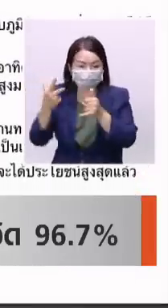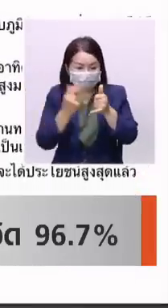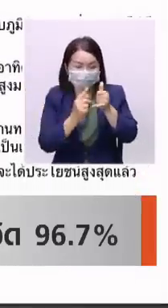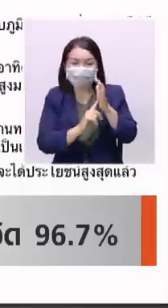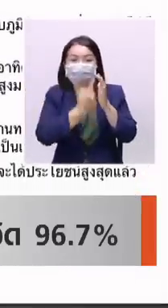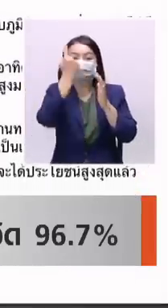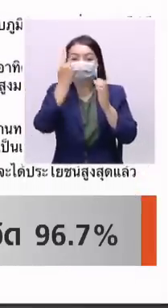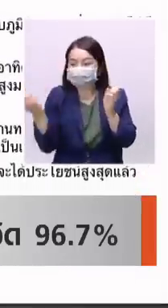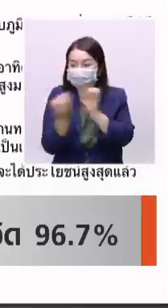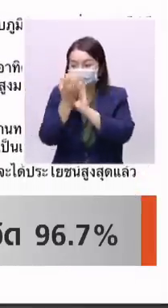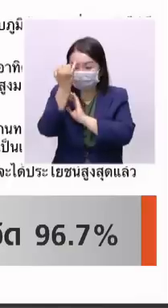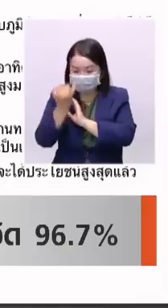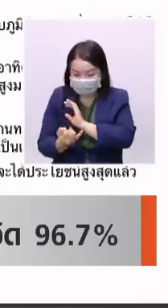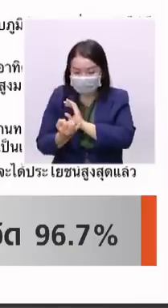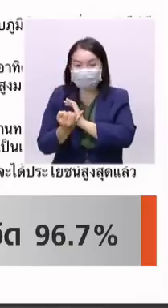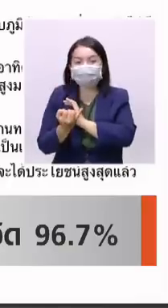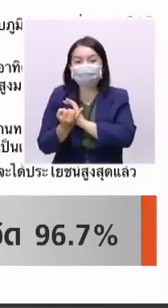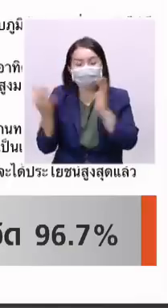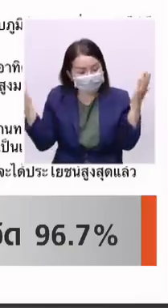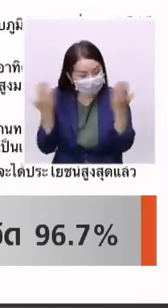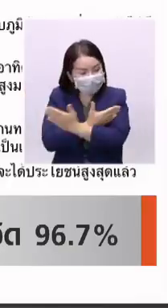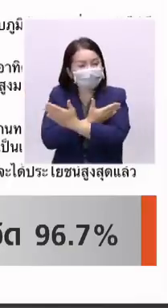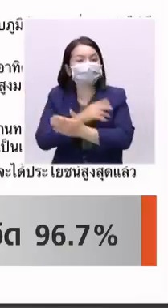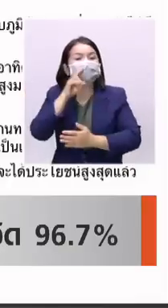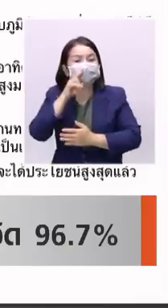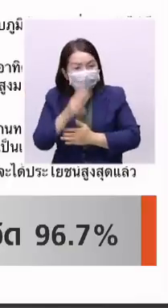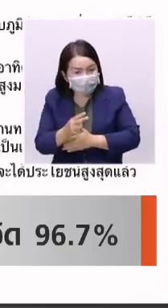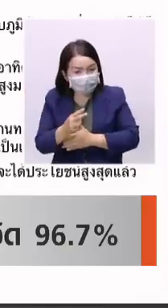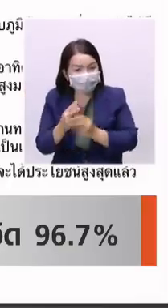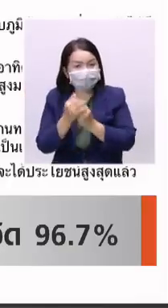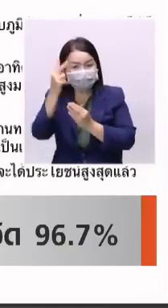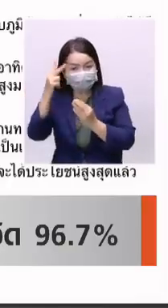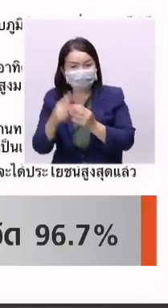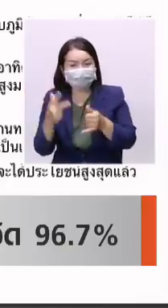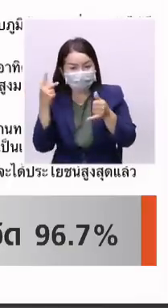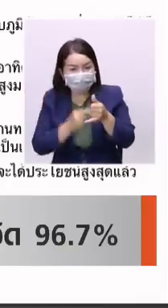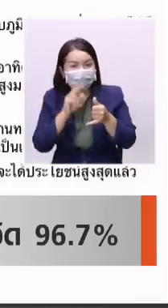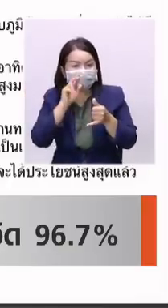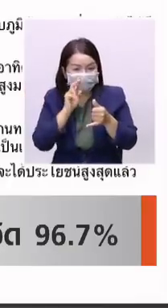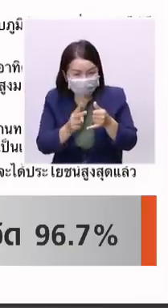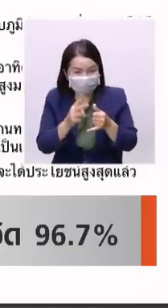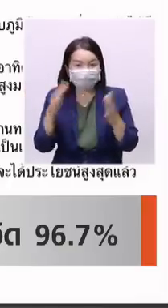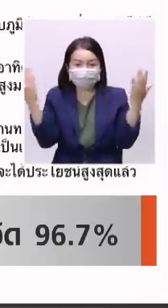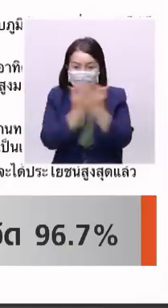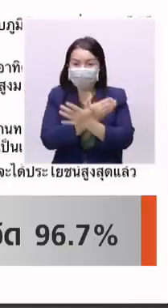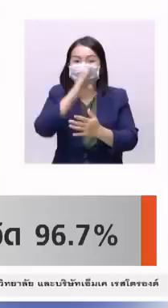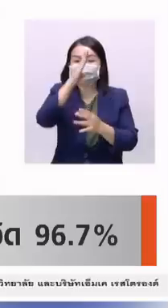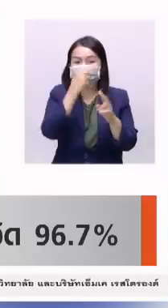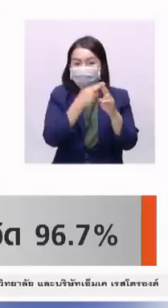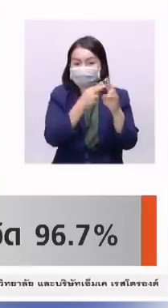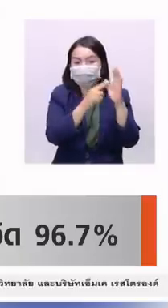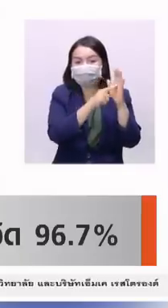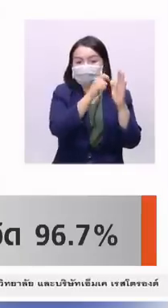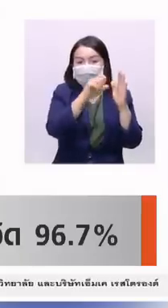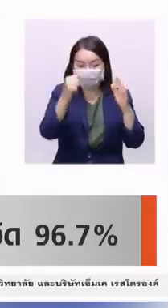แล้วเกิดอาการแพ้ค่ะมีการสลับให้ฉีดเข็ม 2ใน 3อาทิตย์ต่อมาในการฉีดวัคซีน atสร้าง celica